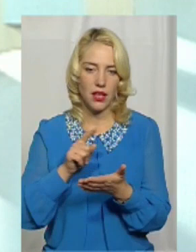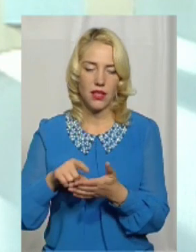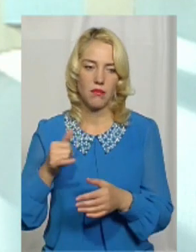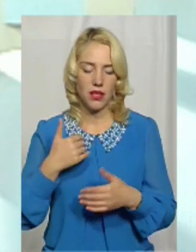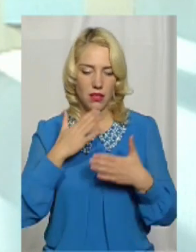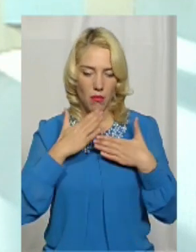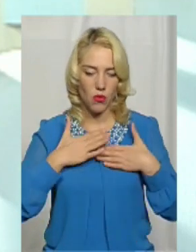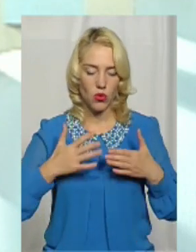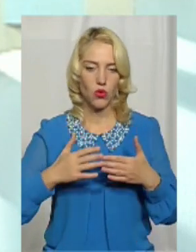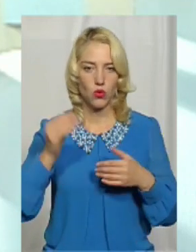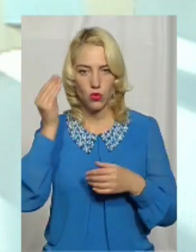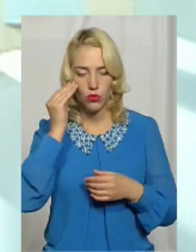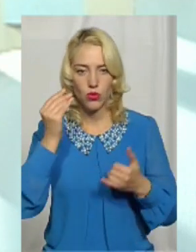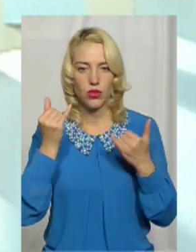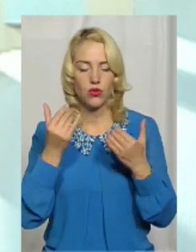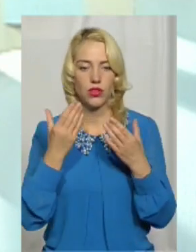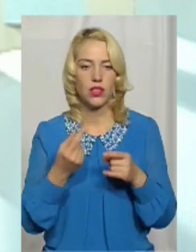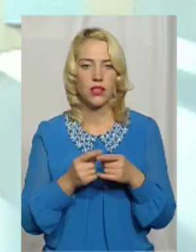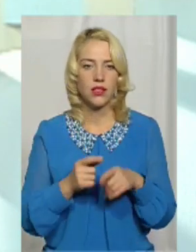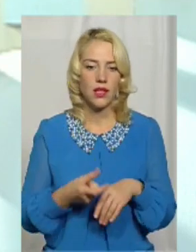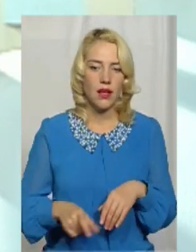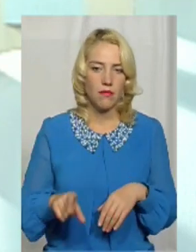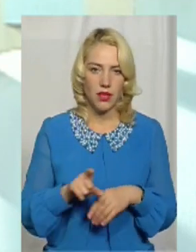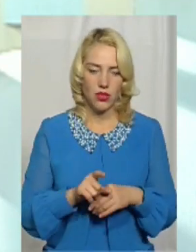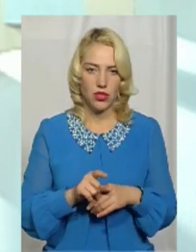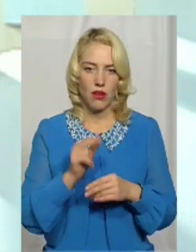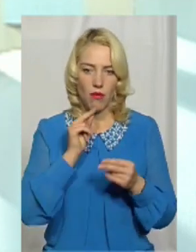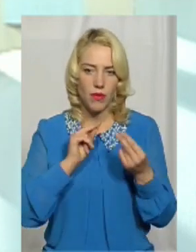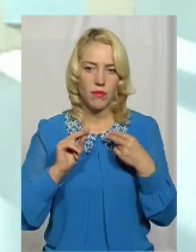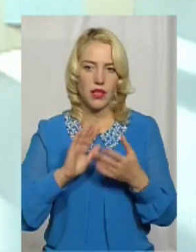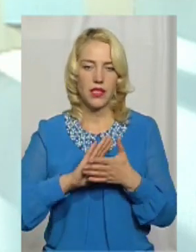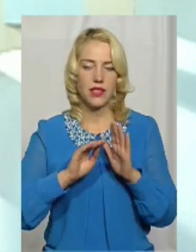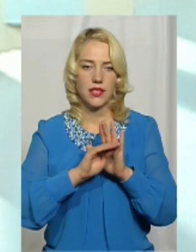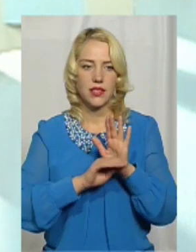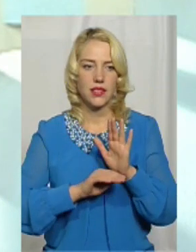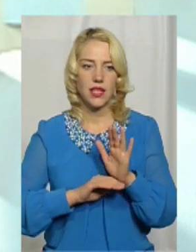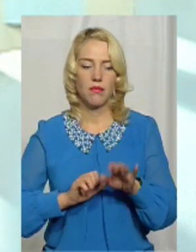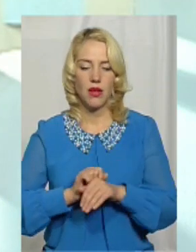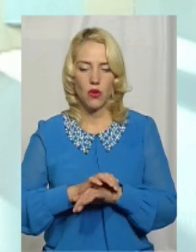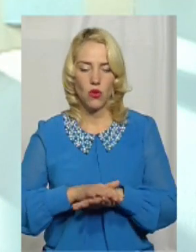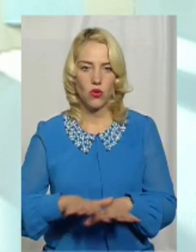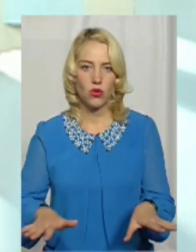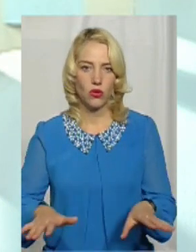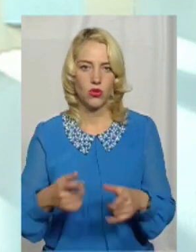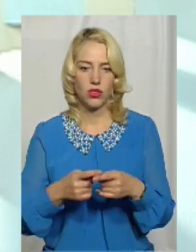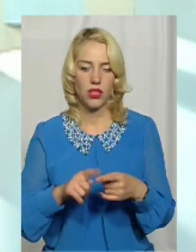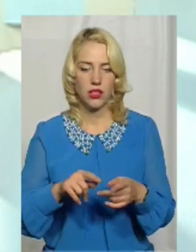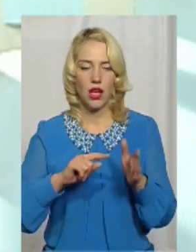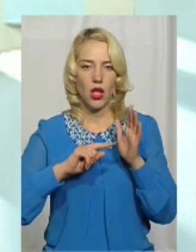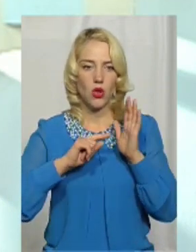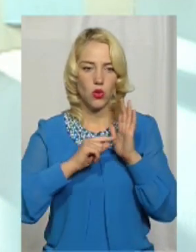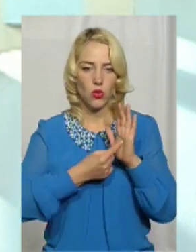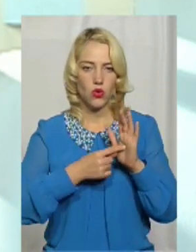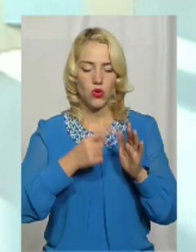сьогоднішній день, на мою думку, це найбільш оптимальна система розгалуження оцих точок